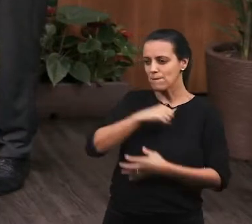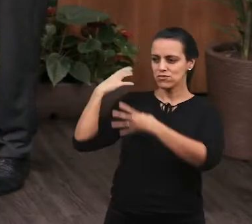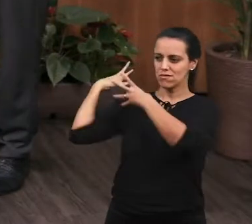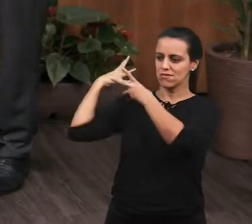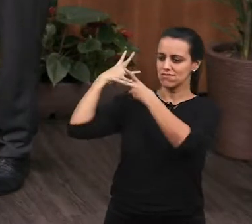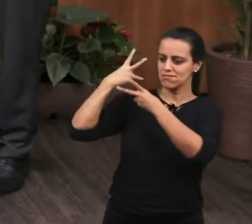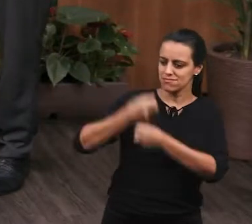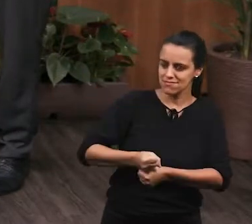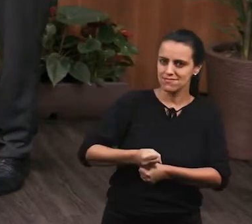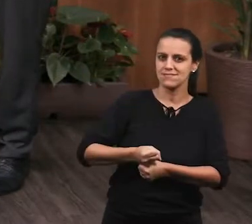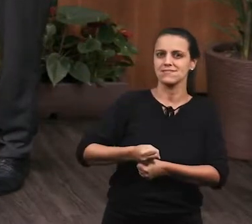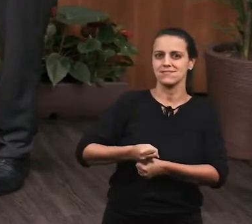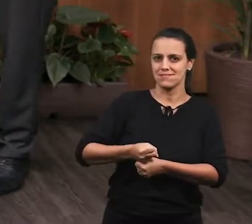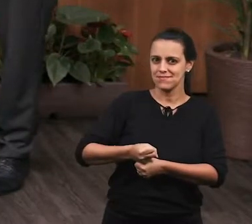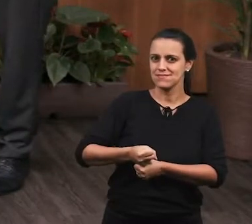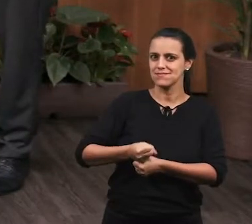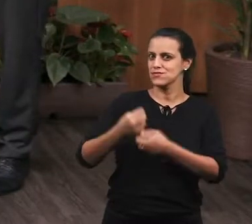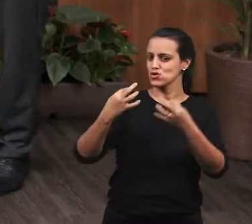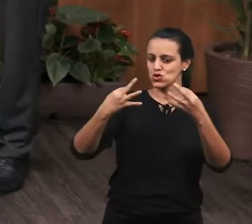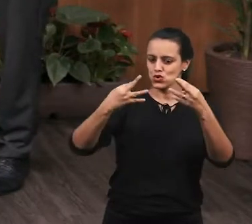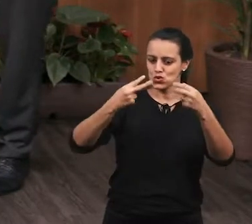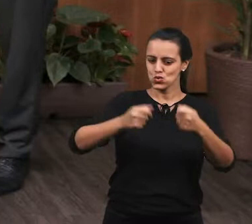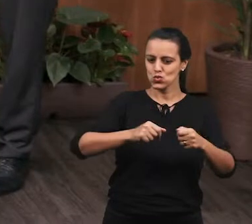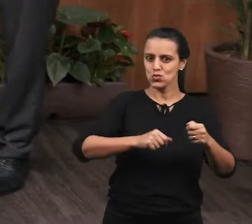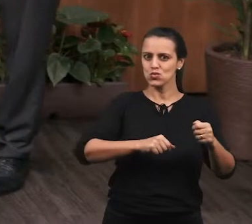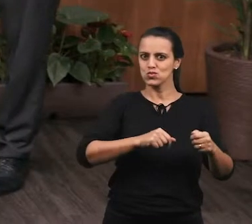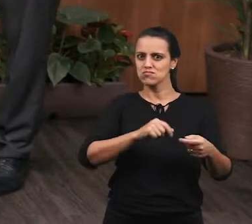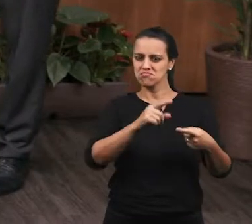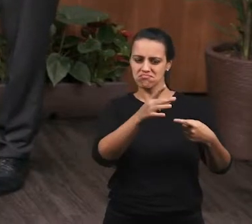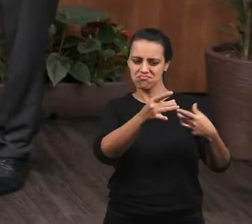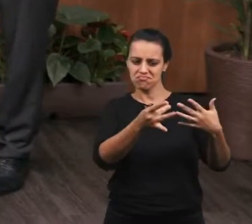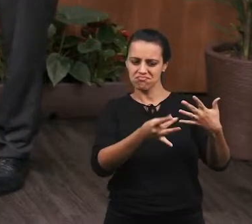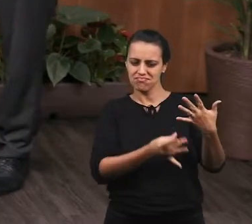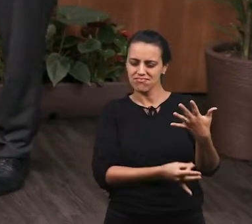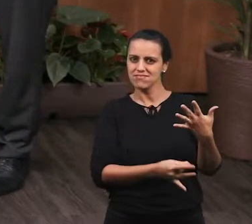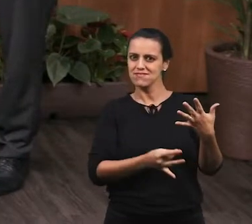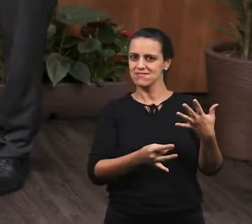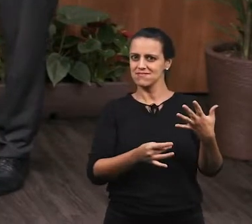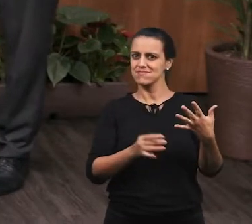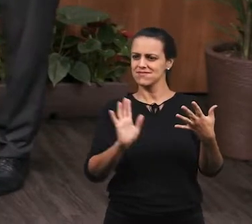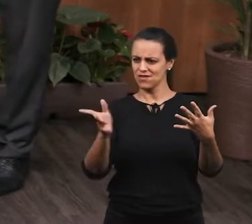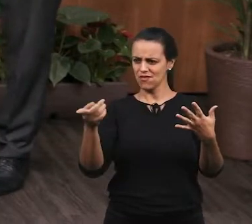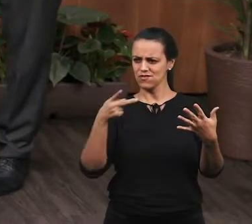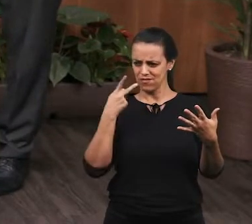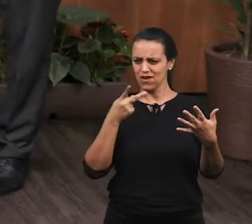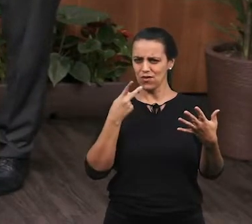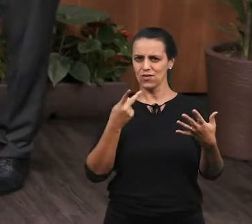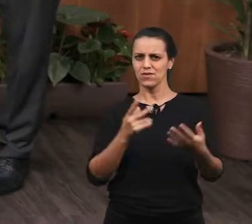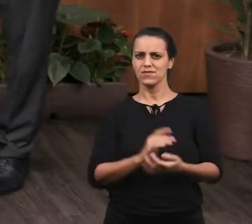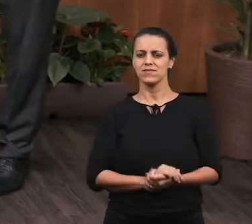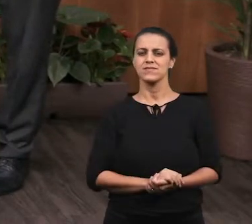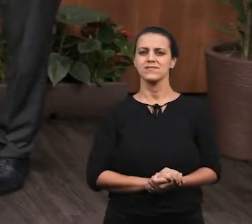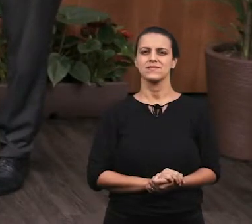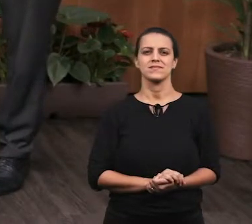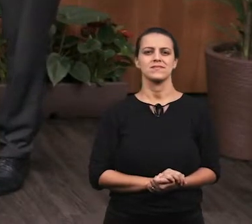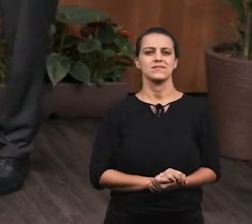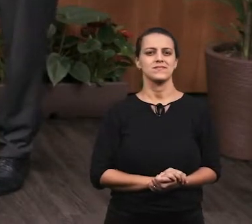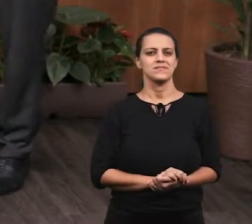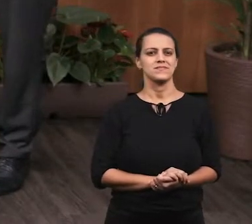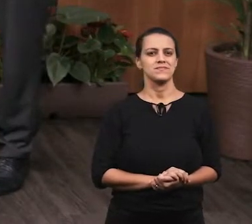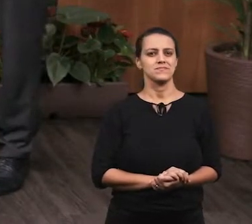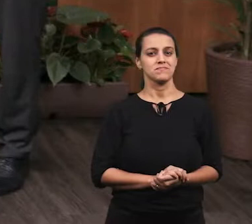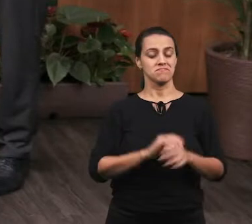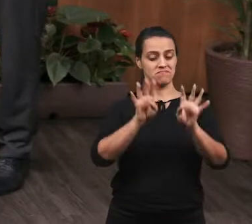очень быстро вспомнить обо всех этих элементах, обо всех этих